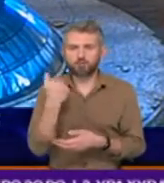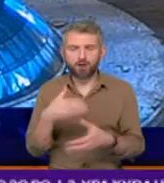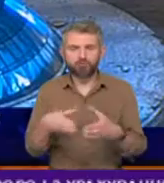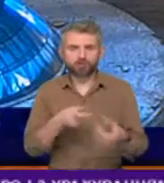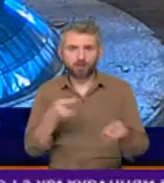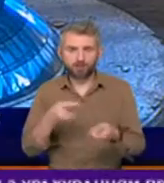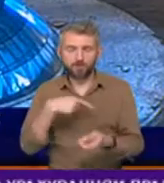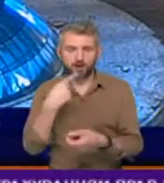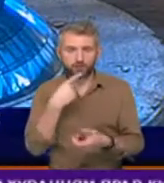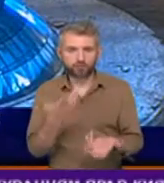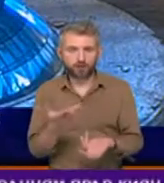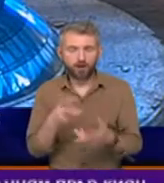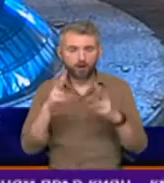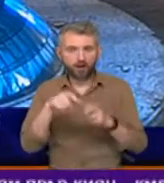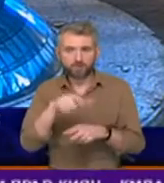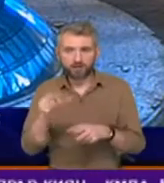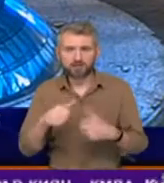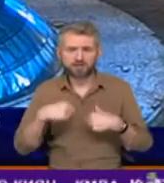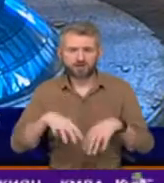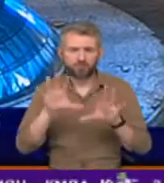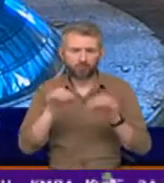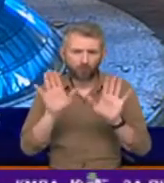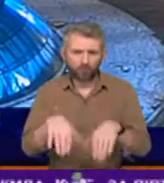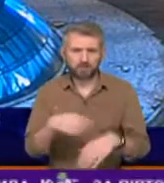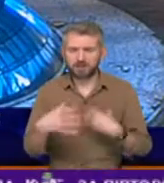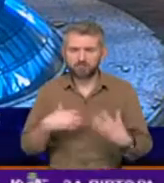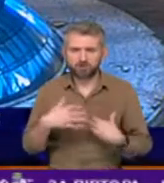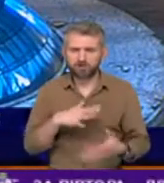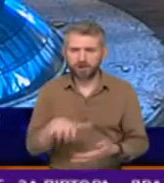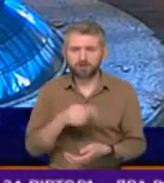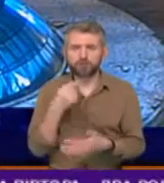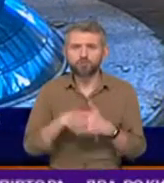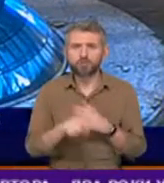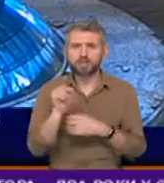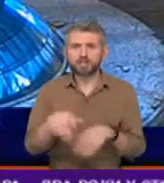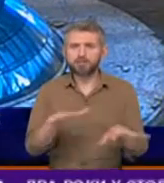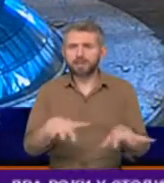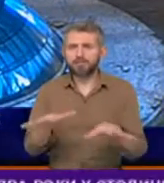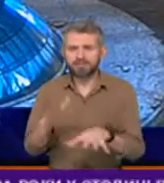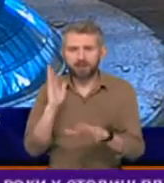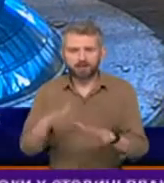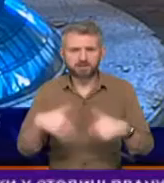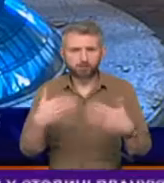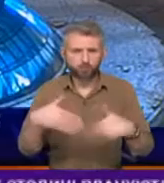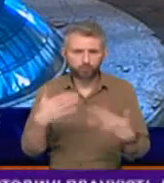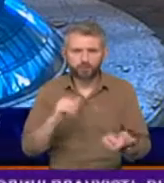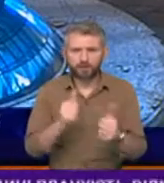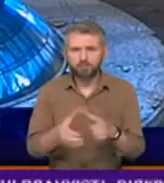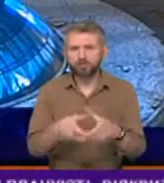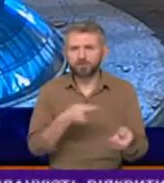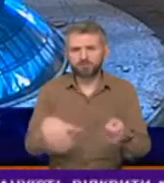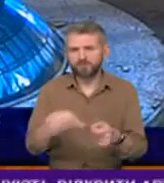а кажуть аналітики, ви заспокойтеся, за них не переживайте, тому що їм на місцях запропонують і замість штабів там